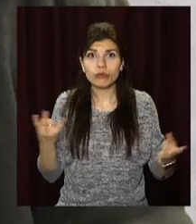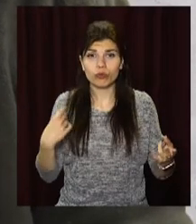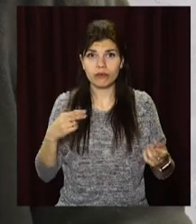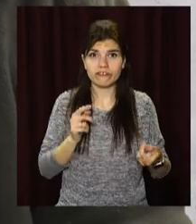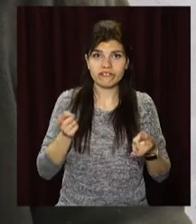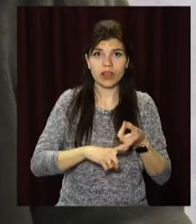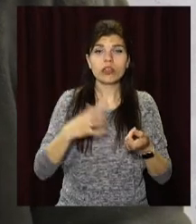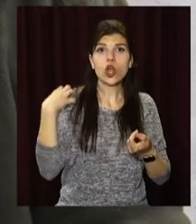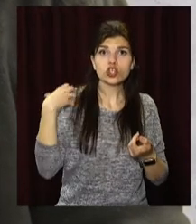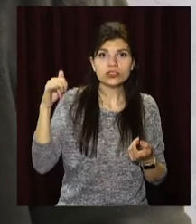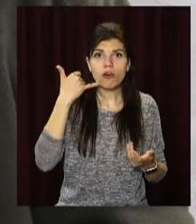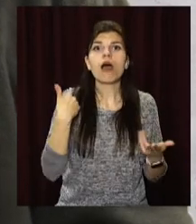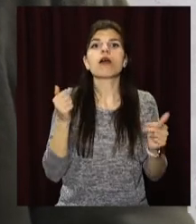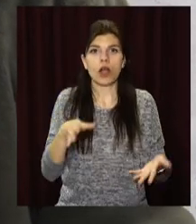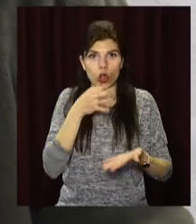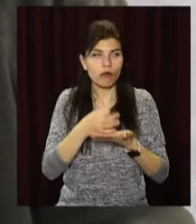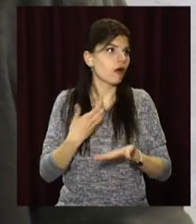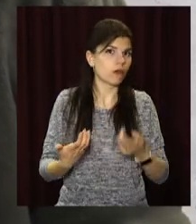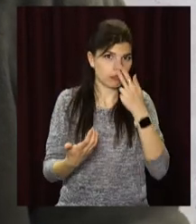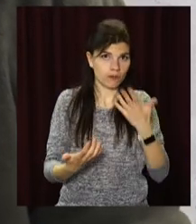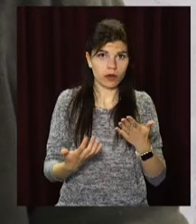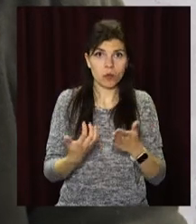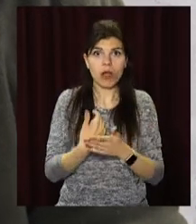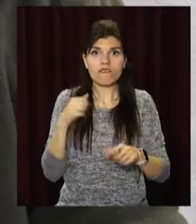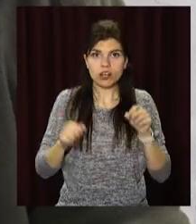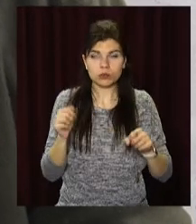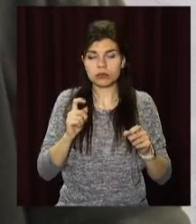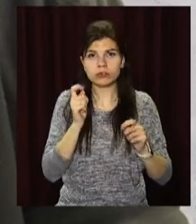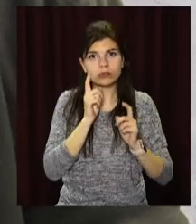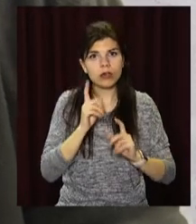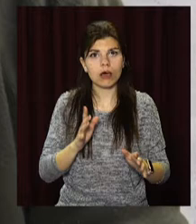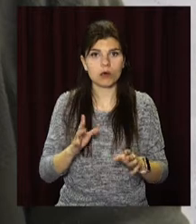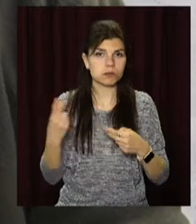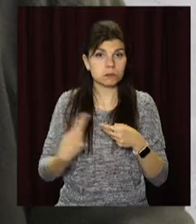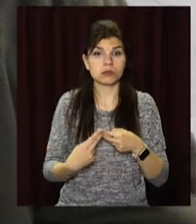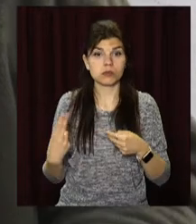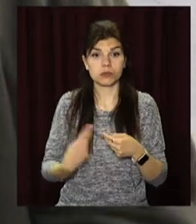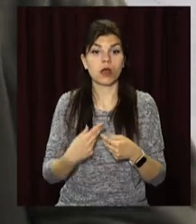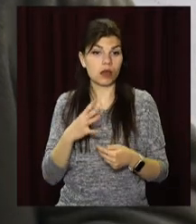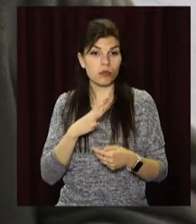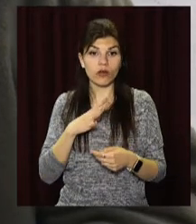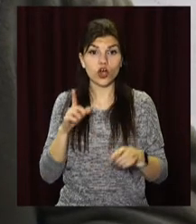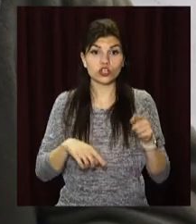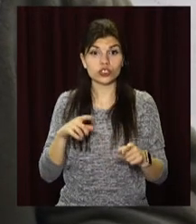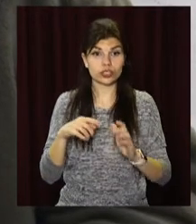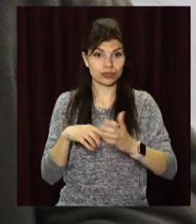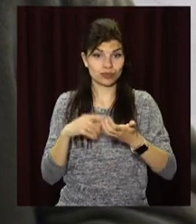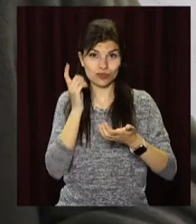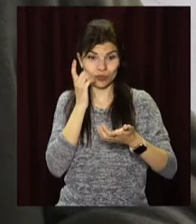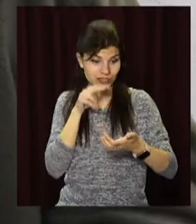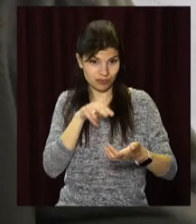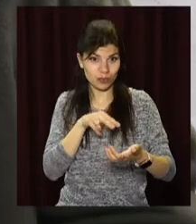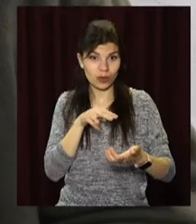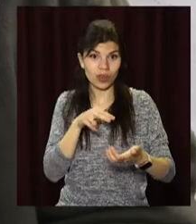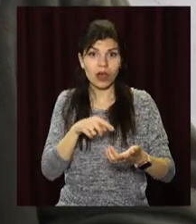на звонки начальства отвечать. И у меня как бы нет для этого возможности, потому что иногда бывает просто смотришь на телефоне,